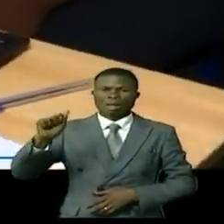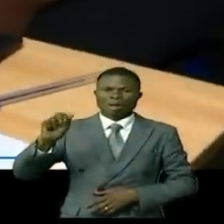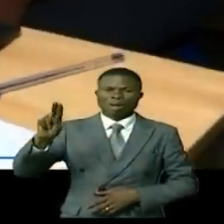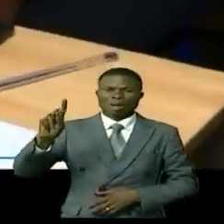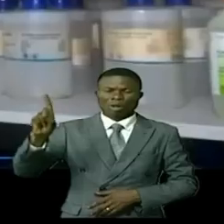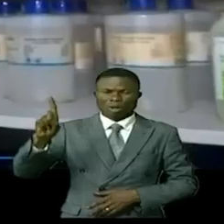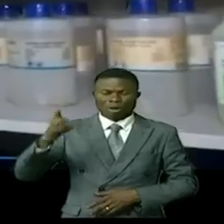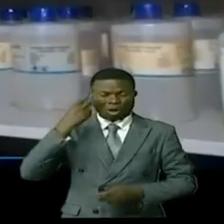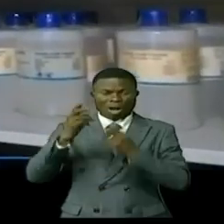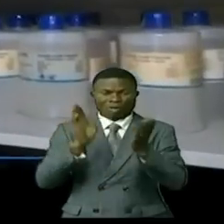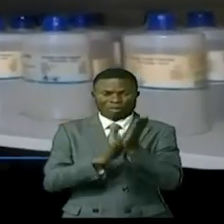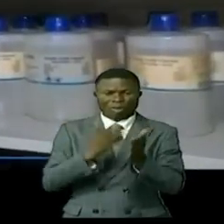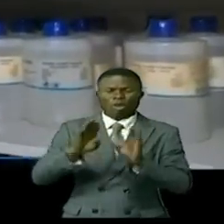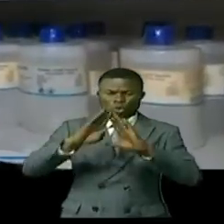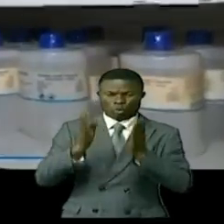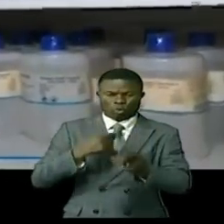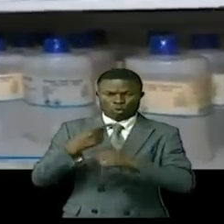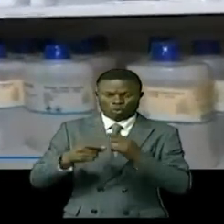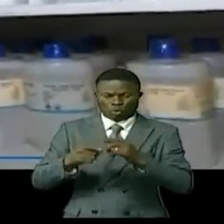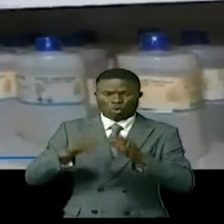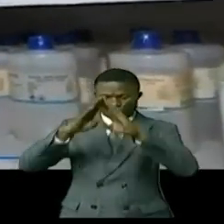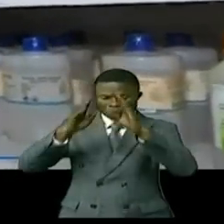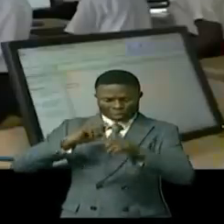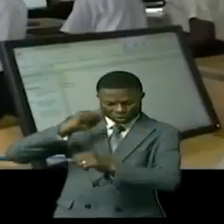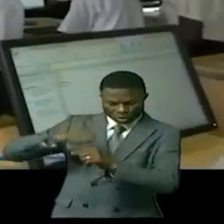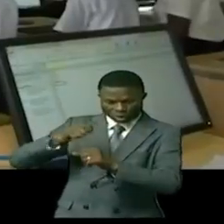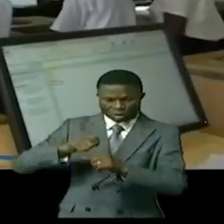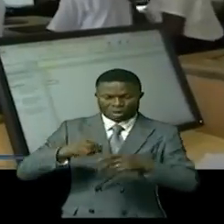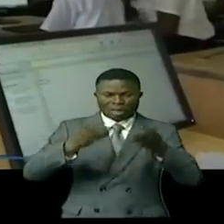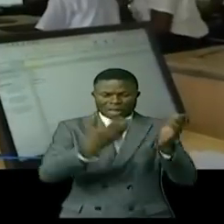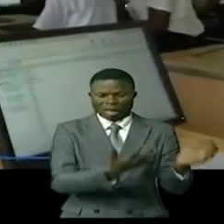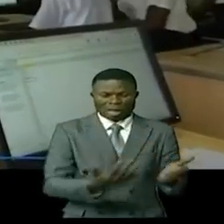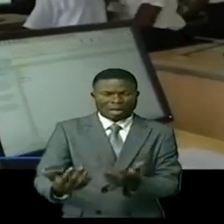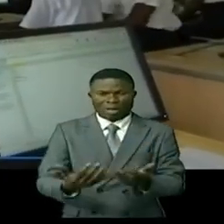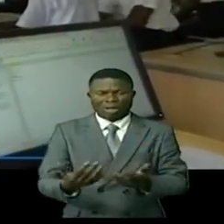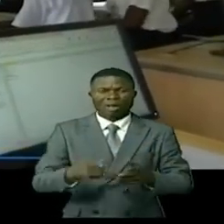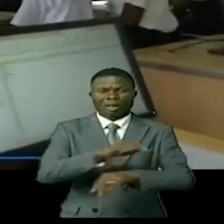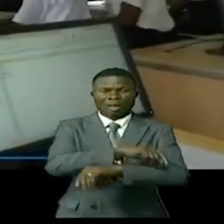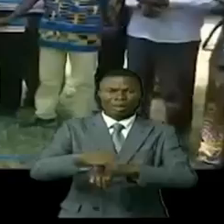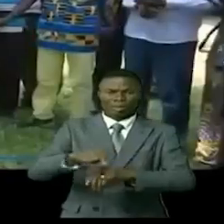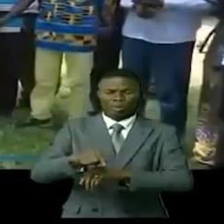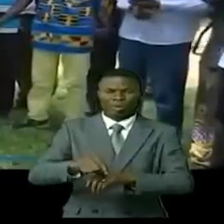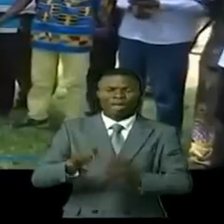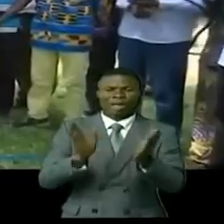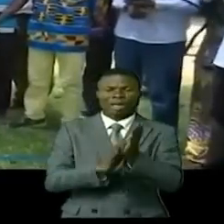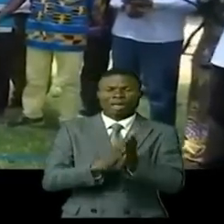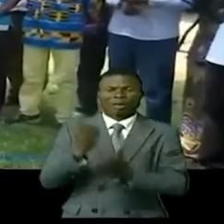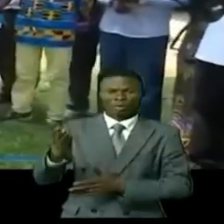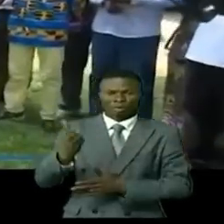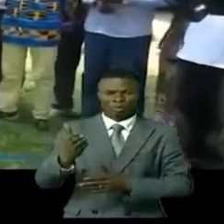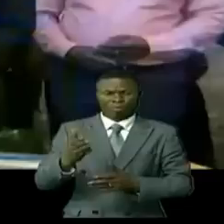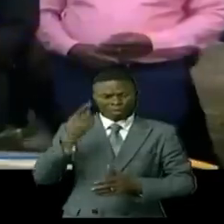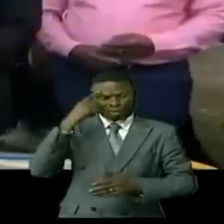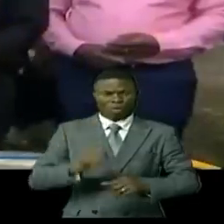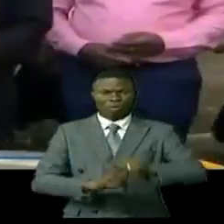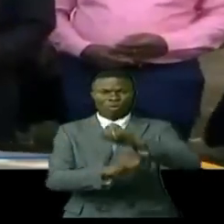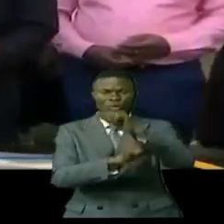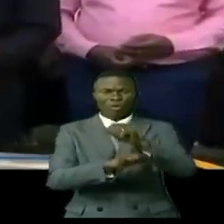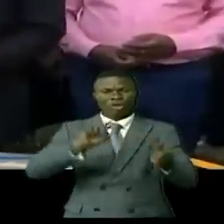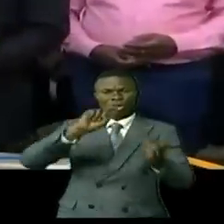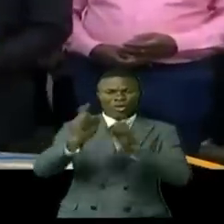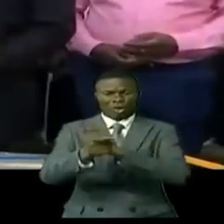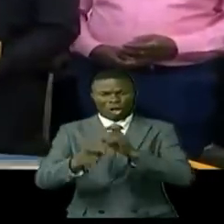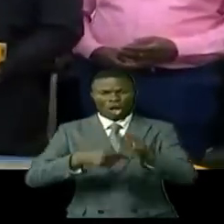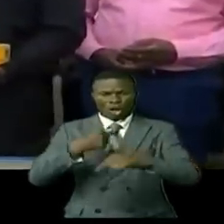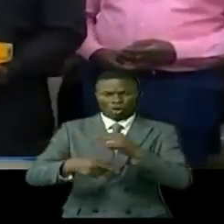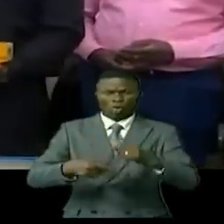collèges d'excellence. Tout est parti du laboratoire, la salle informatique et les bureaux du père Bonani. C'est pour soutenir les réformes amorcées